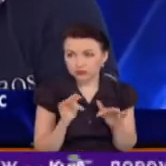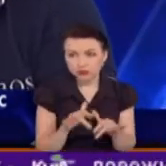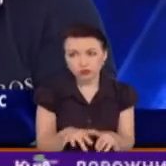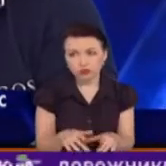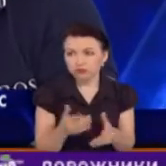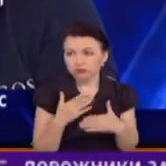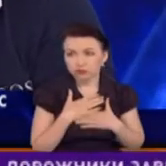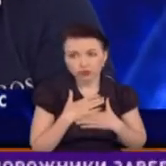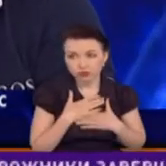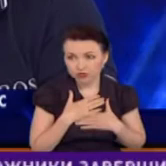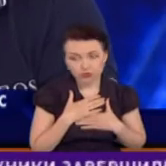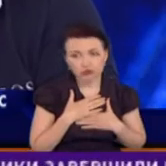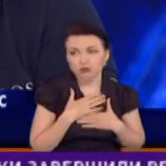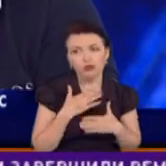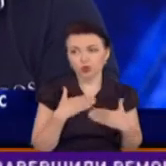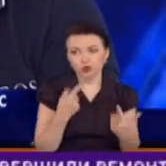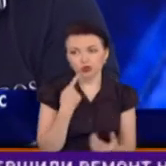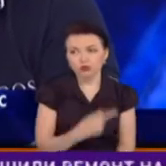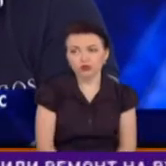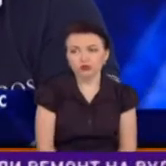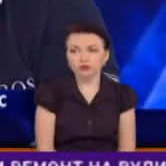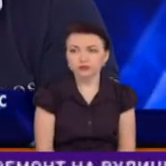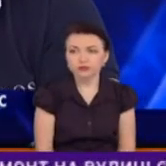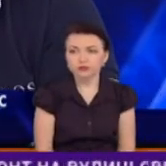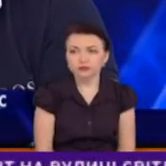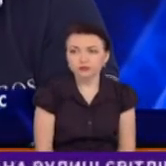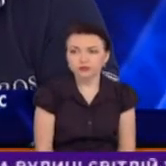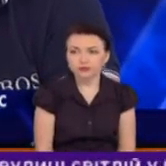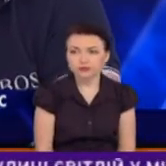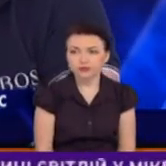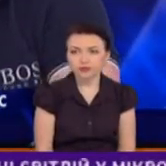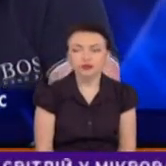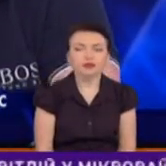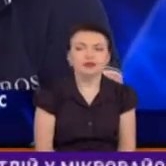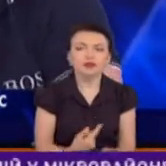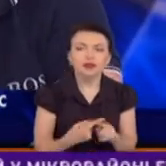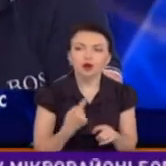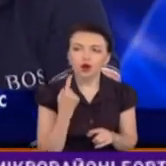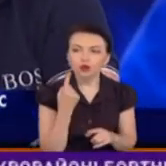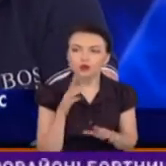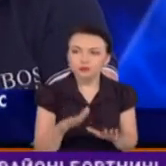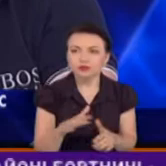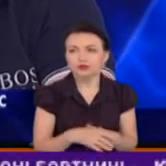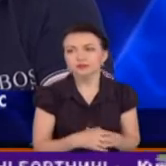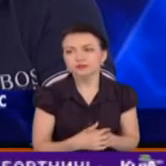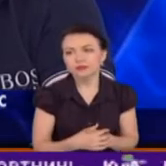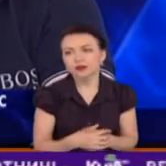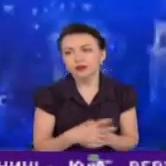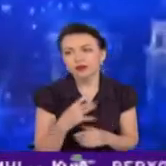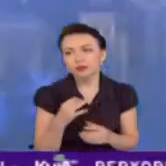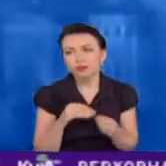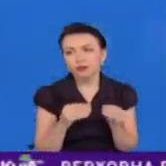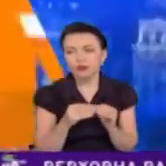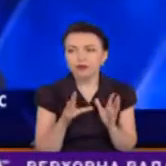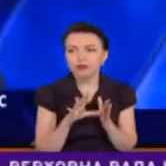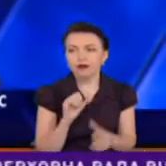ну, не хочу лаятися, да? Одне місце, розумієте? І те проблеми величезні енергоатому. І